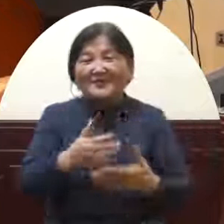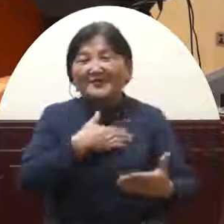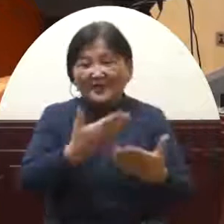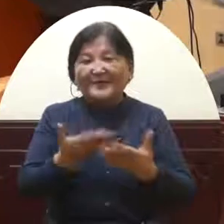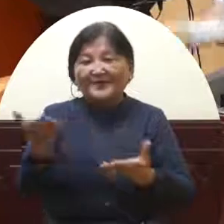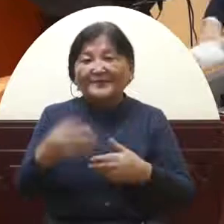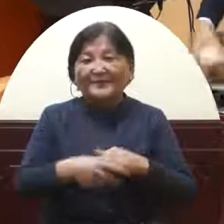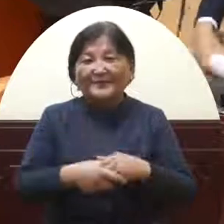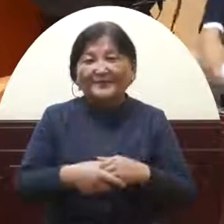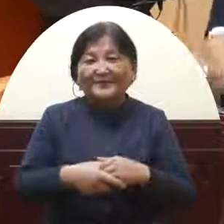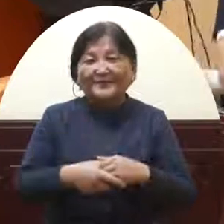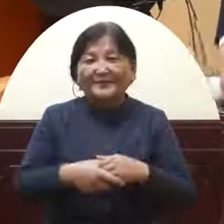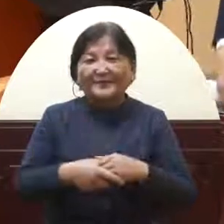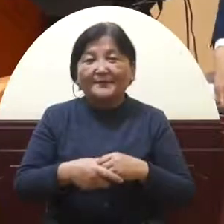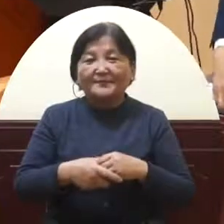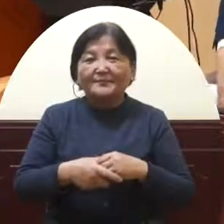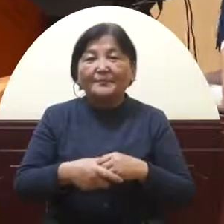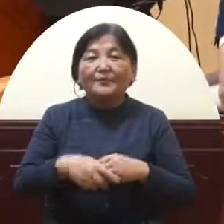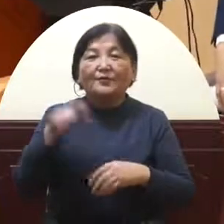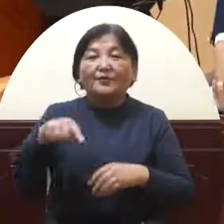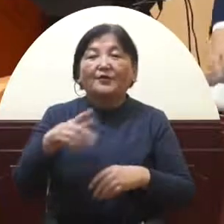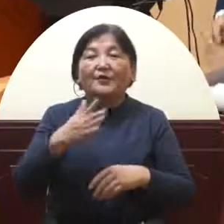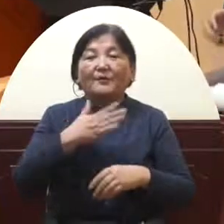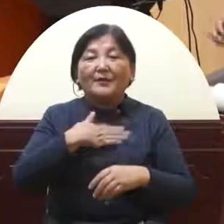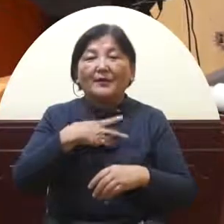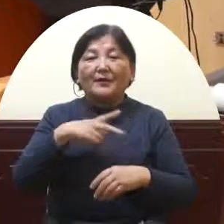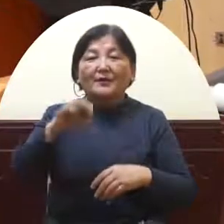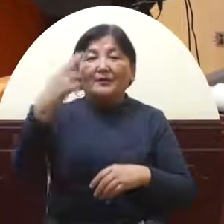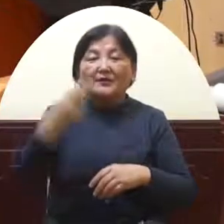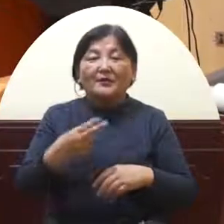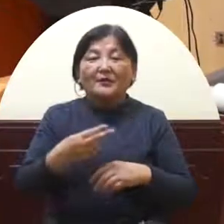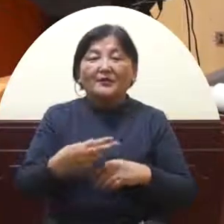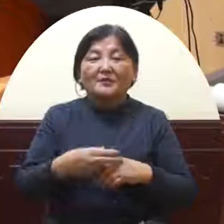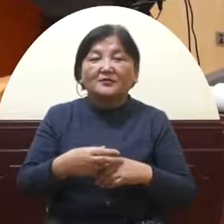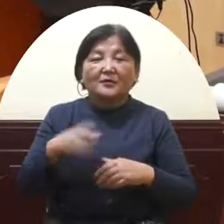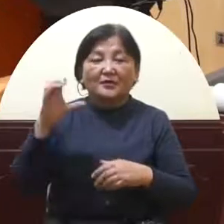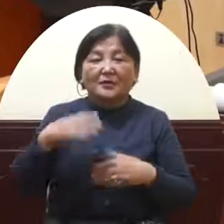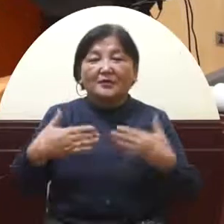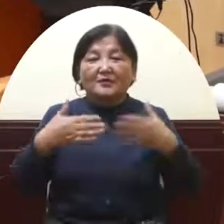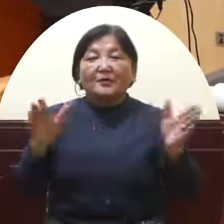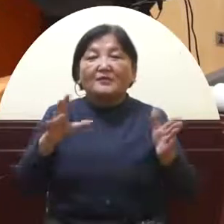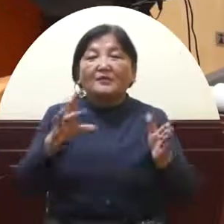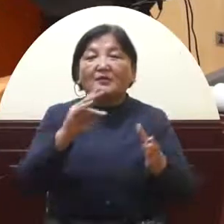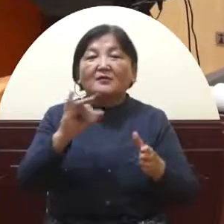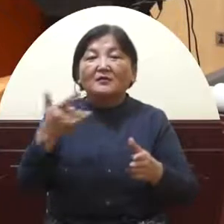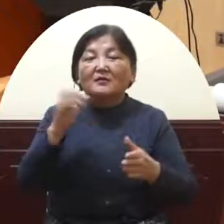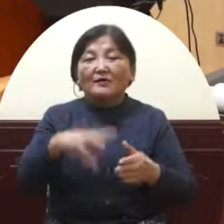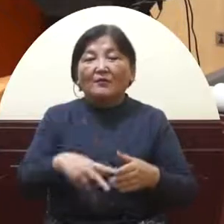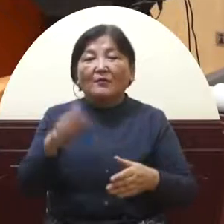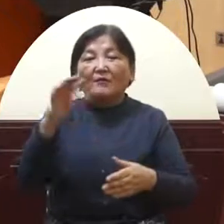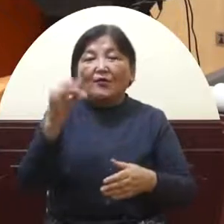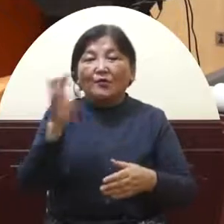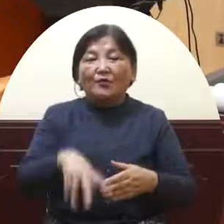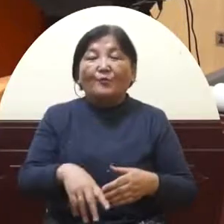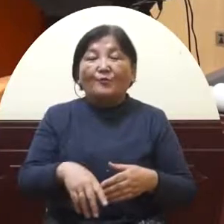За баярлалаа. За тийм бас нэг өнөөдрийн манай анхны тийм хэлцээ бас уламжлалт хэлийн нэгэн форум бас ингэж бичлэг хийгээ.